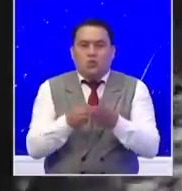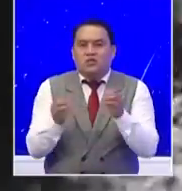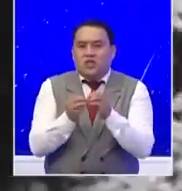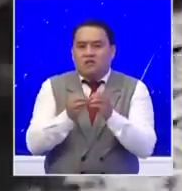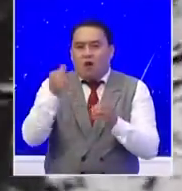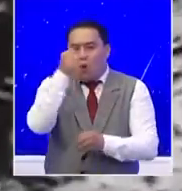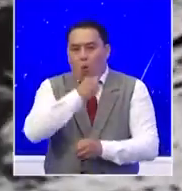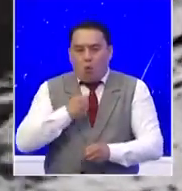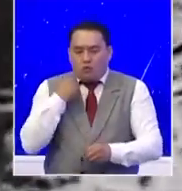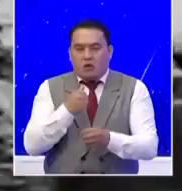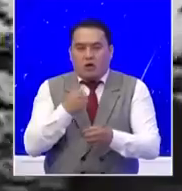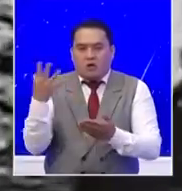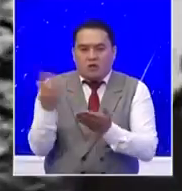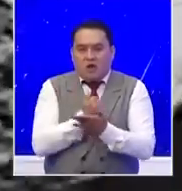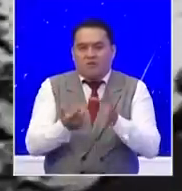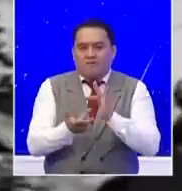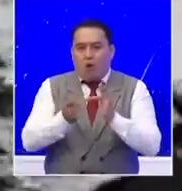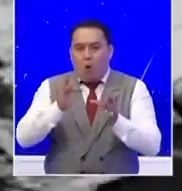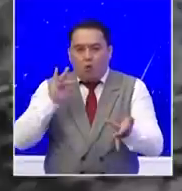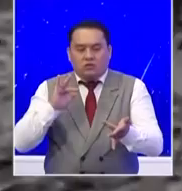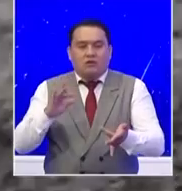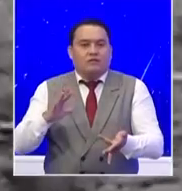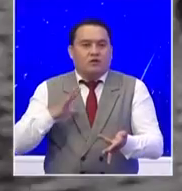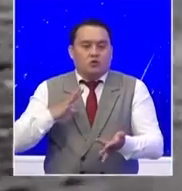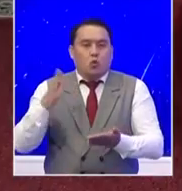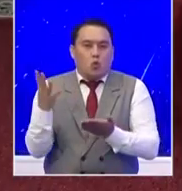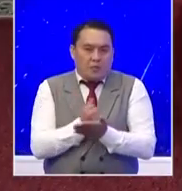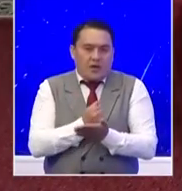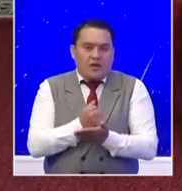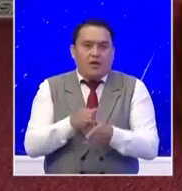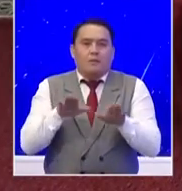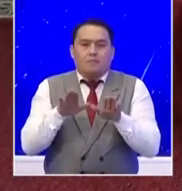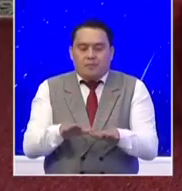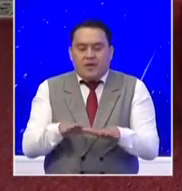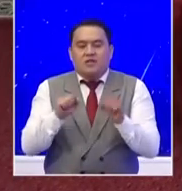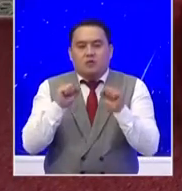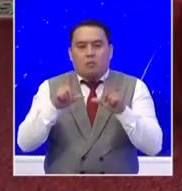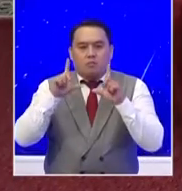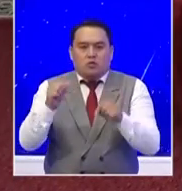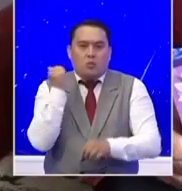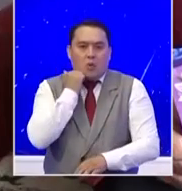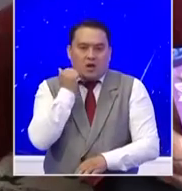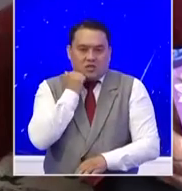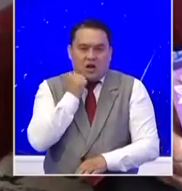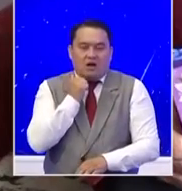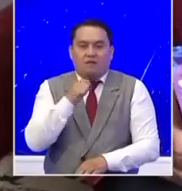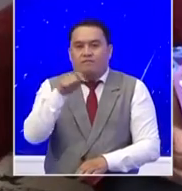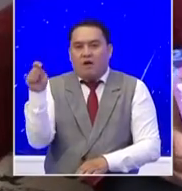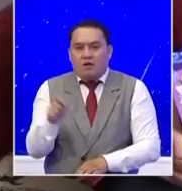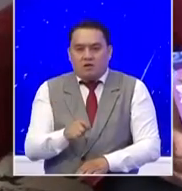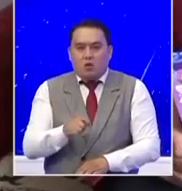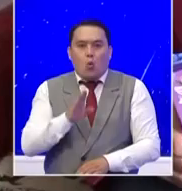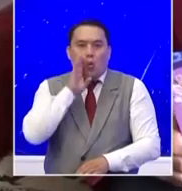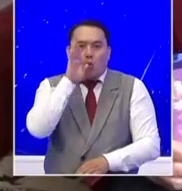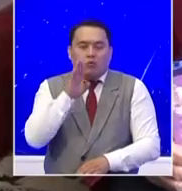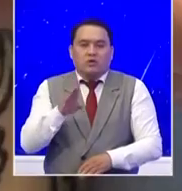2010 года. Благодаря архивам на просторах интернета сумели найти и посетить могилу под Москвой. В военные годы Зоя Стешенко утром